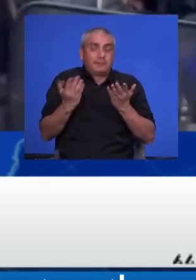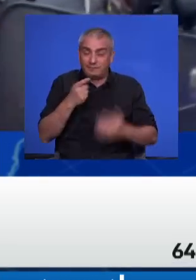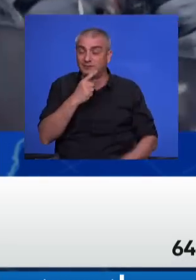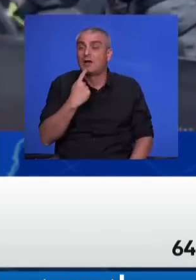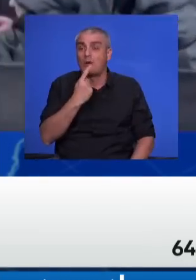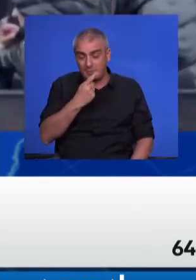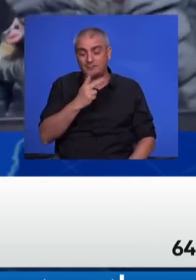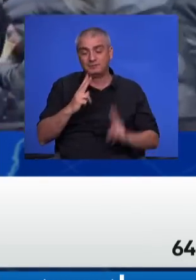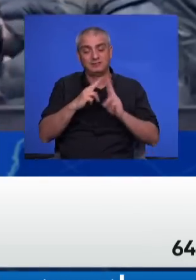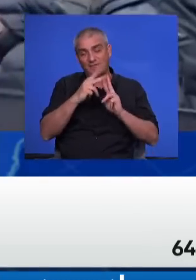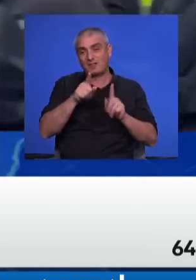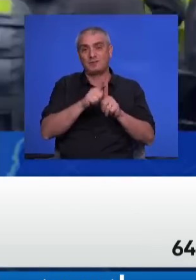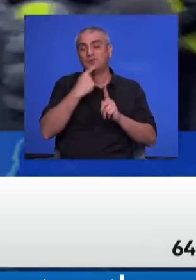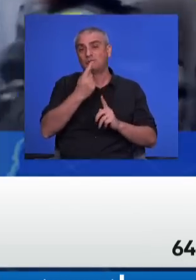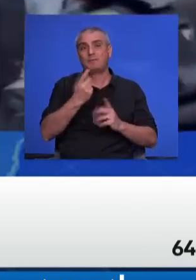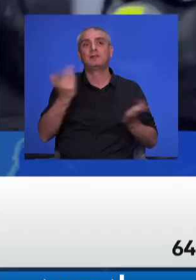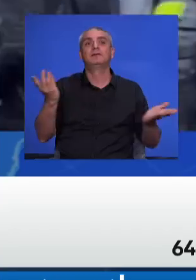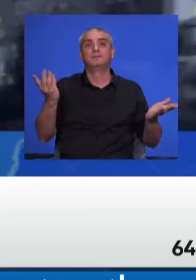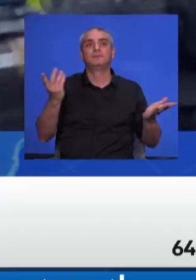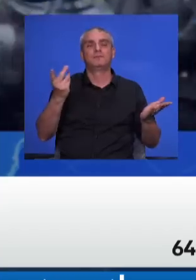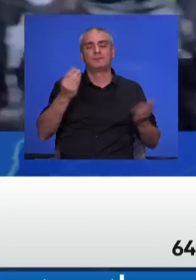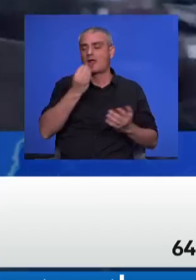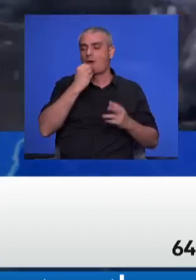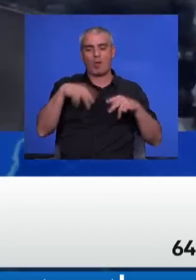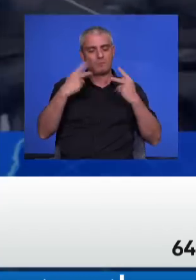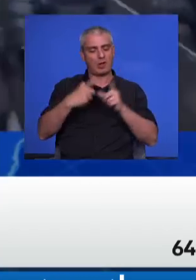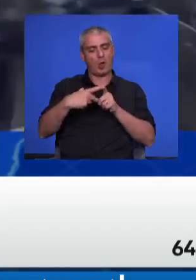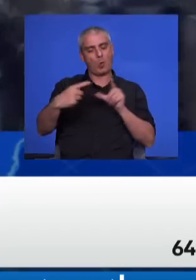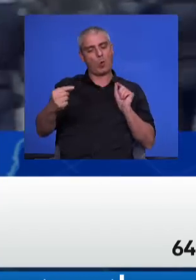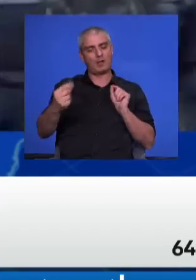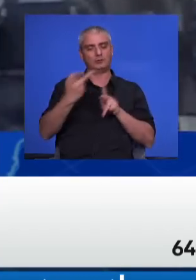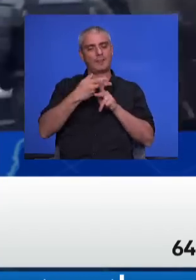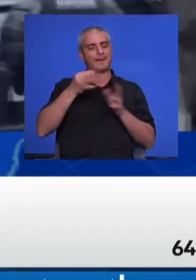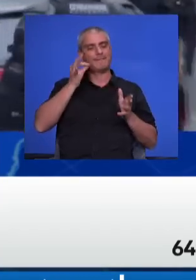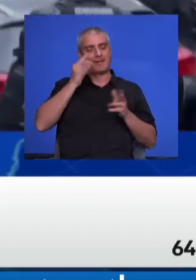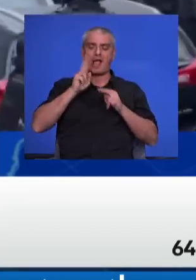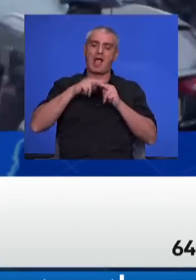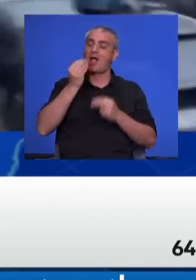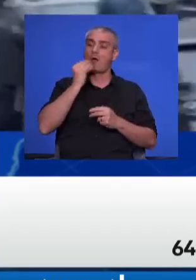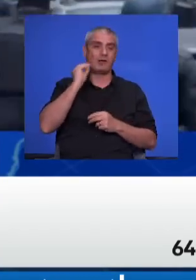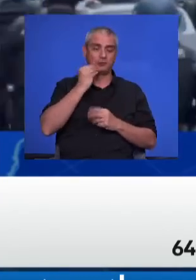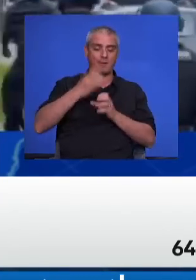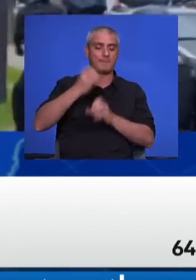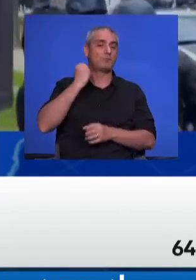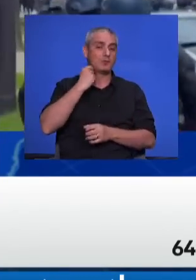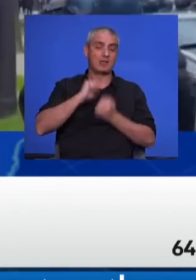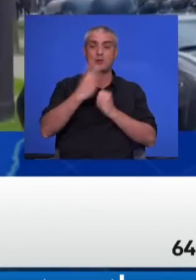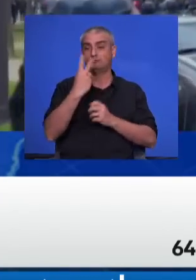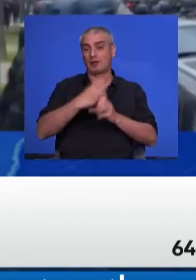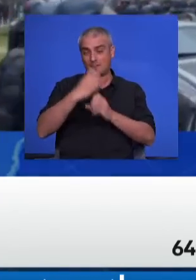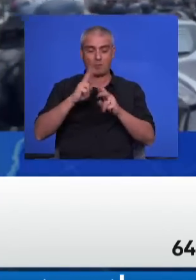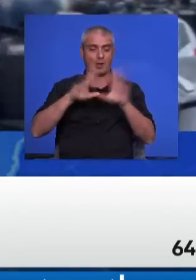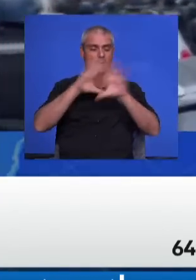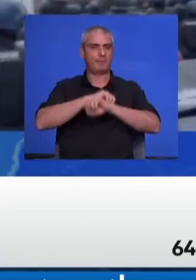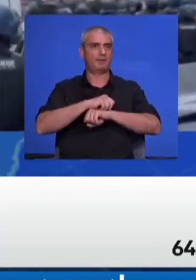צריך, הצרפתי, כמו שאמרתי, מואב, ארוחת בוקר, קרואסון וקפה, כן. אחר כך ארוחת צהריים, בקבוק יין אחד או שניים, אחר כך בערב, כן.